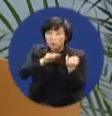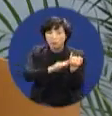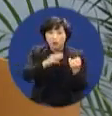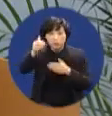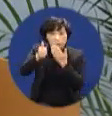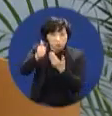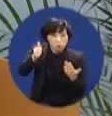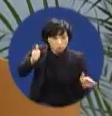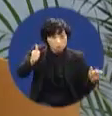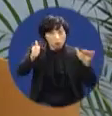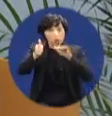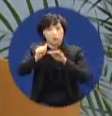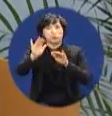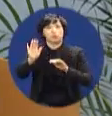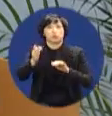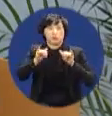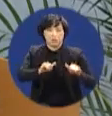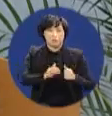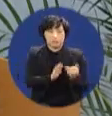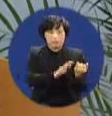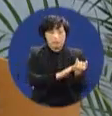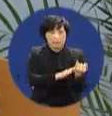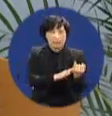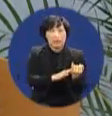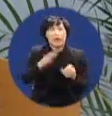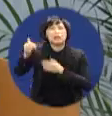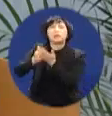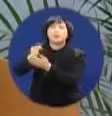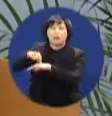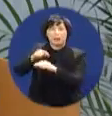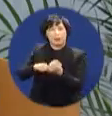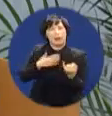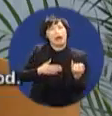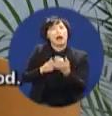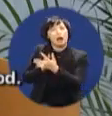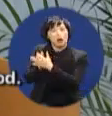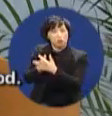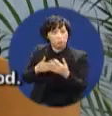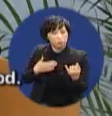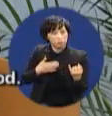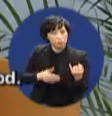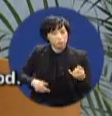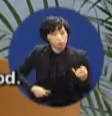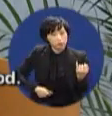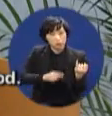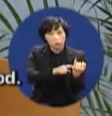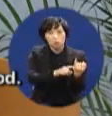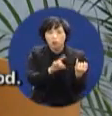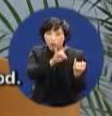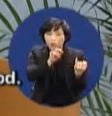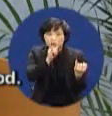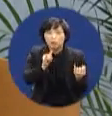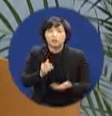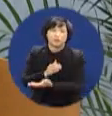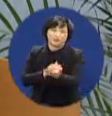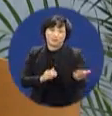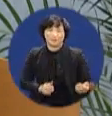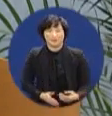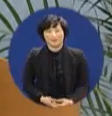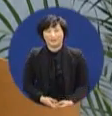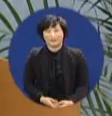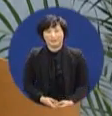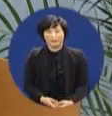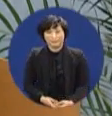먹게 하는 것이니까 하나님의 속셈을 네가 알아야 된다는 거요. 여러분 우리는 하나님이 얄팍한